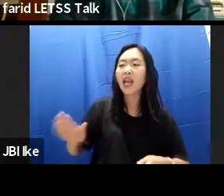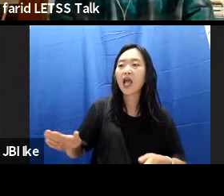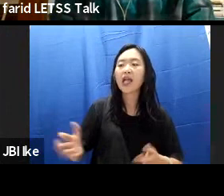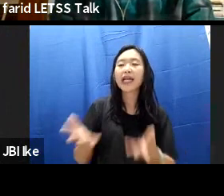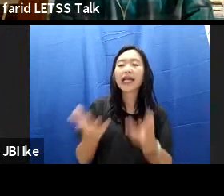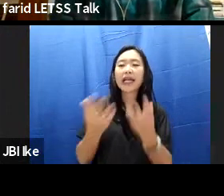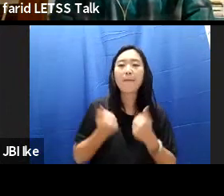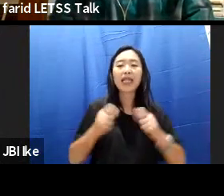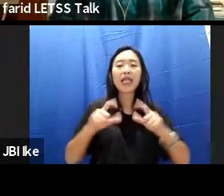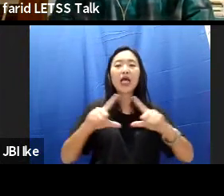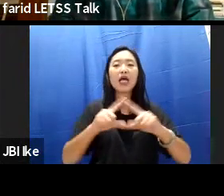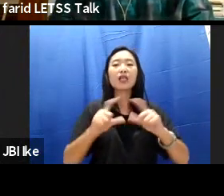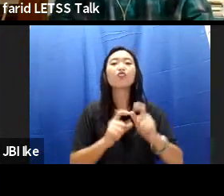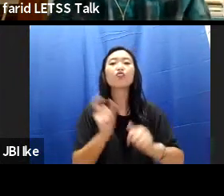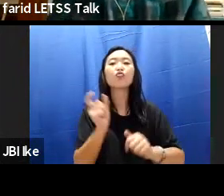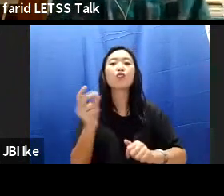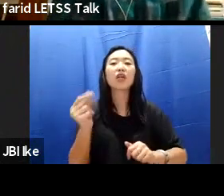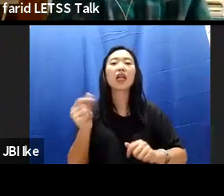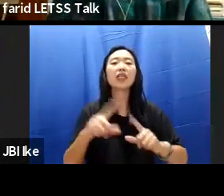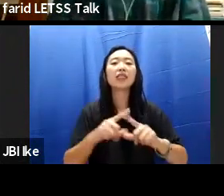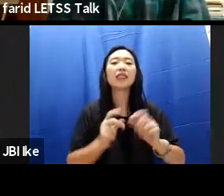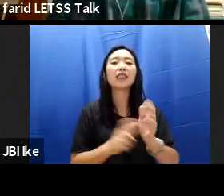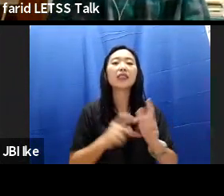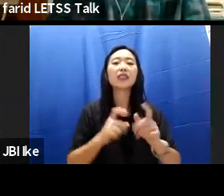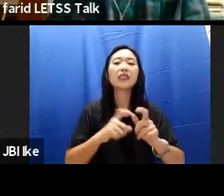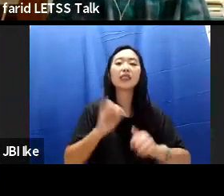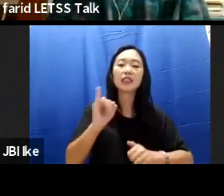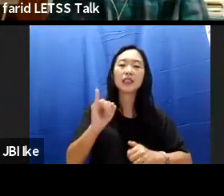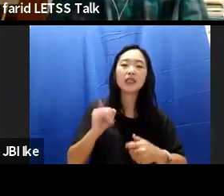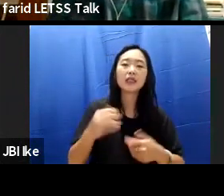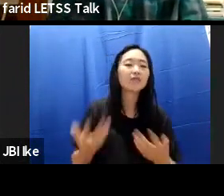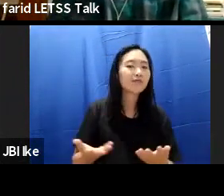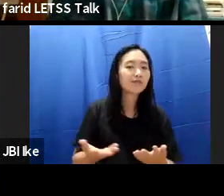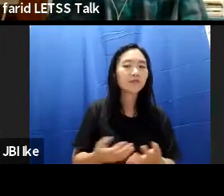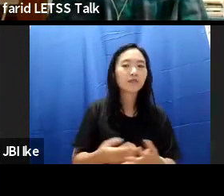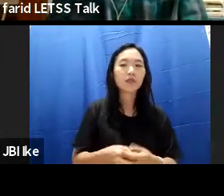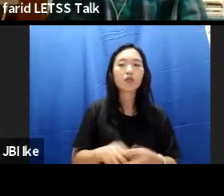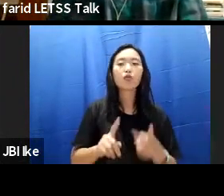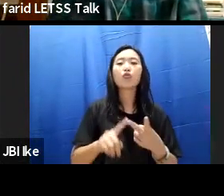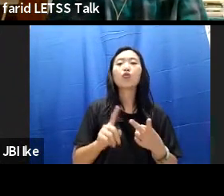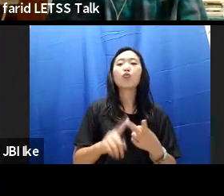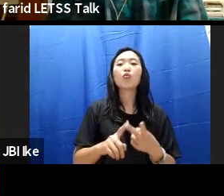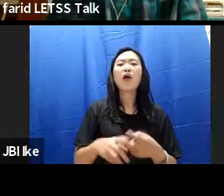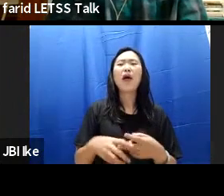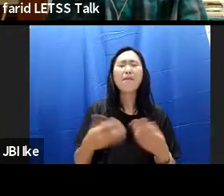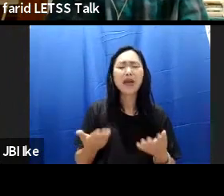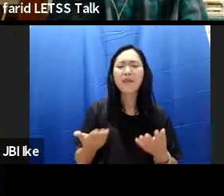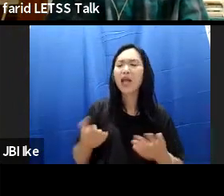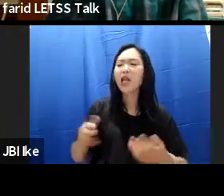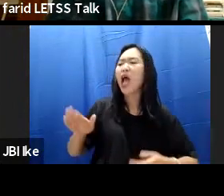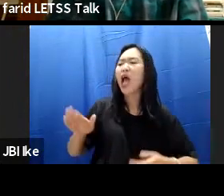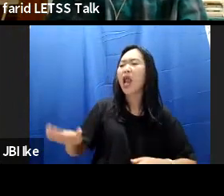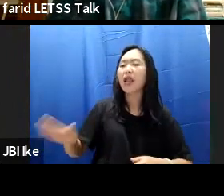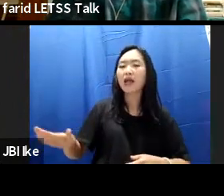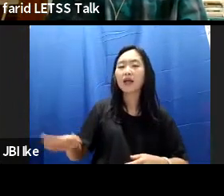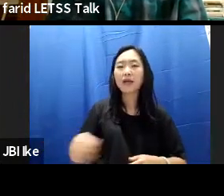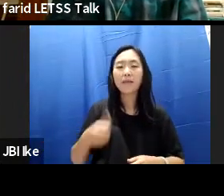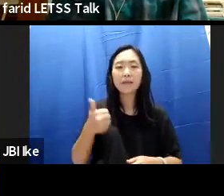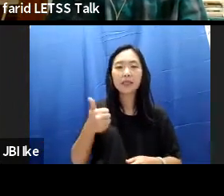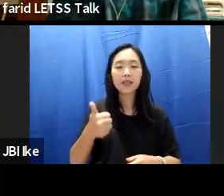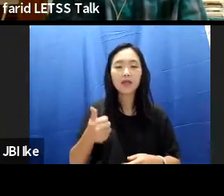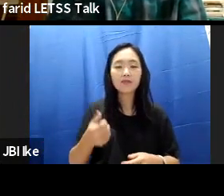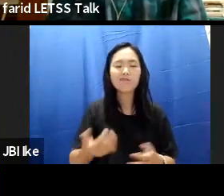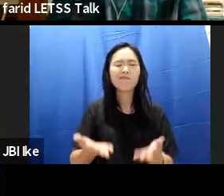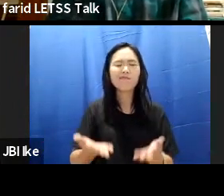tidak eligible untuk anaknya mendapatkan apa pensiun, apa dia mendapatkan pensiun hanya karena dia perempuan gitu. Pada waktu itu saya